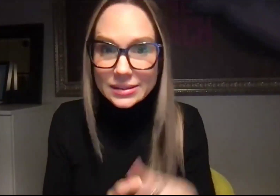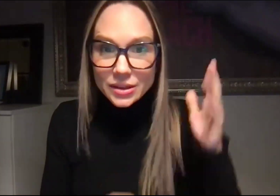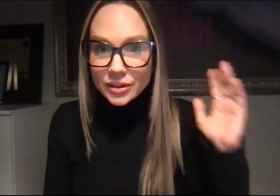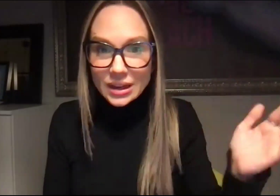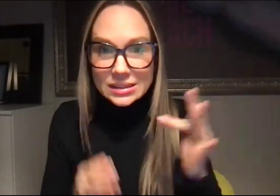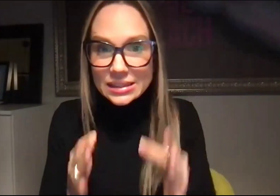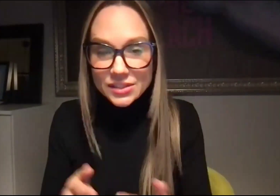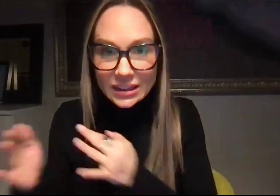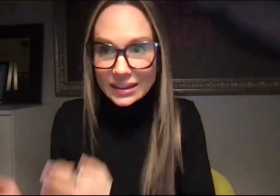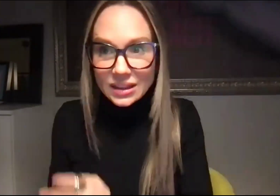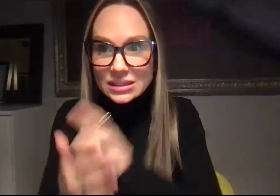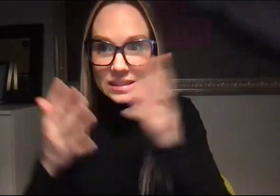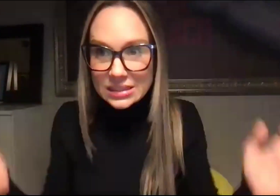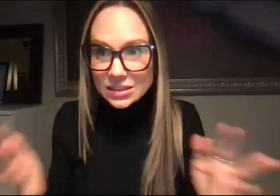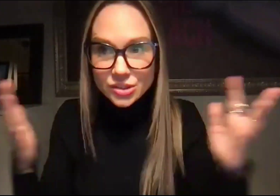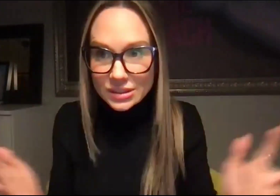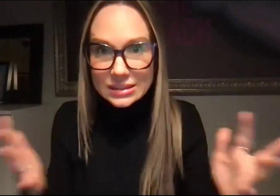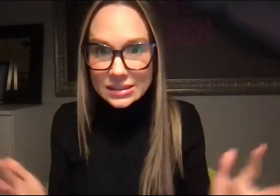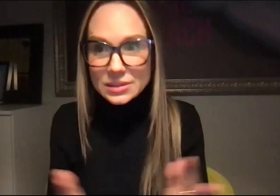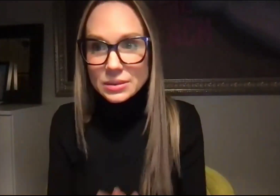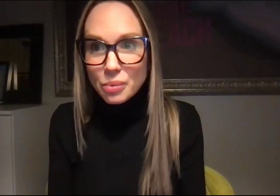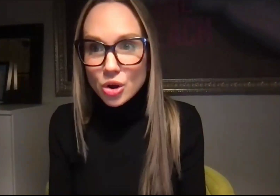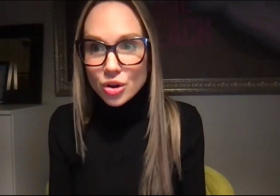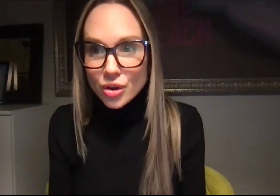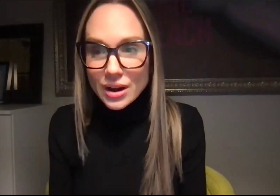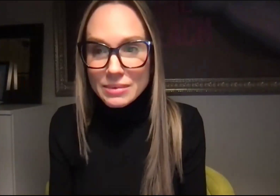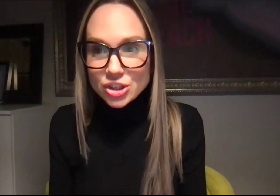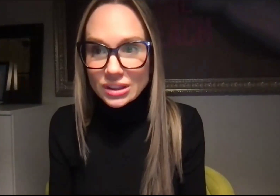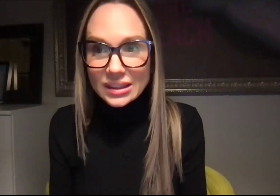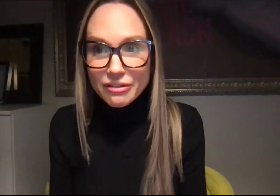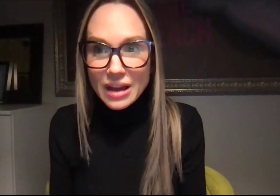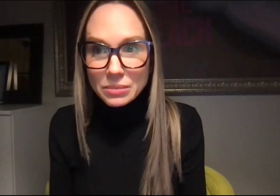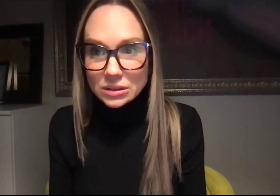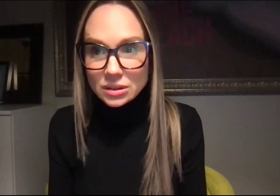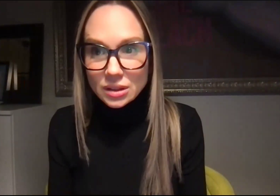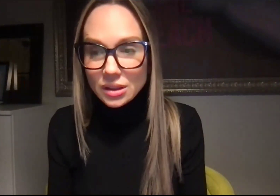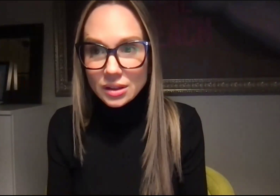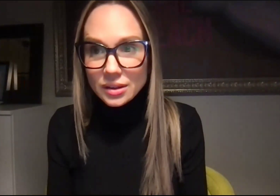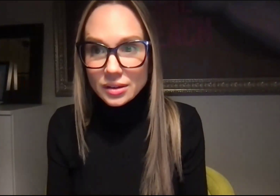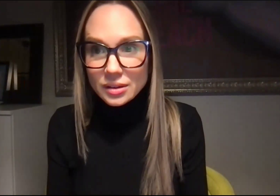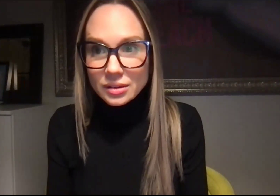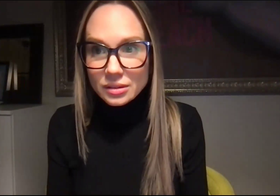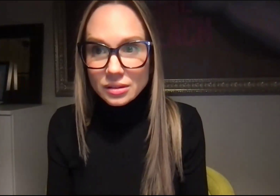en X, là, 36, 24, 36, là, c'est pas la majorité des femmes, là.